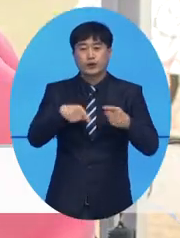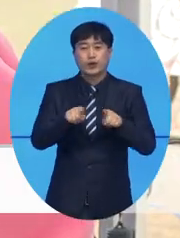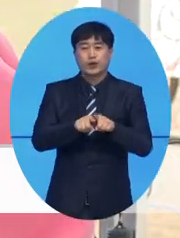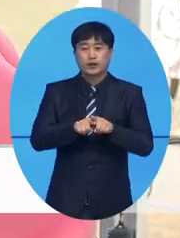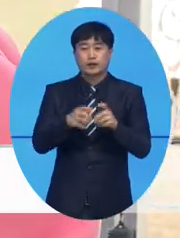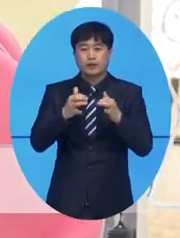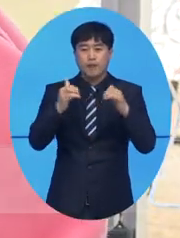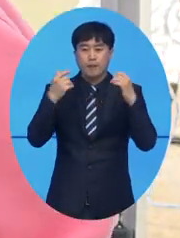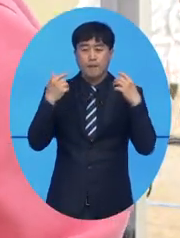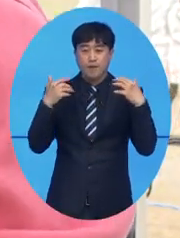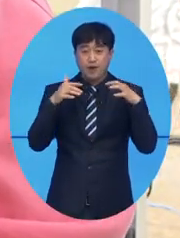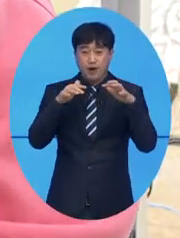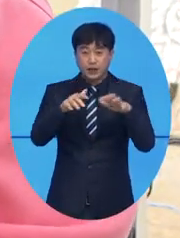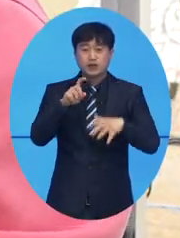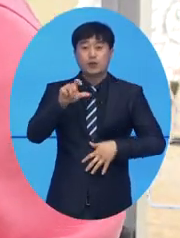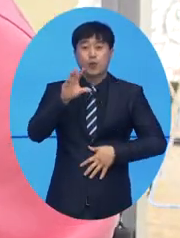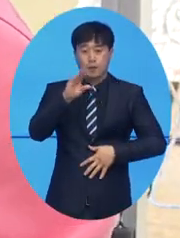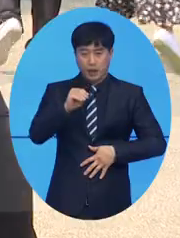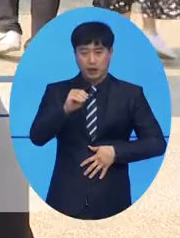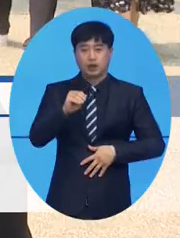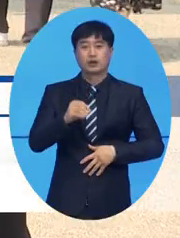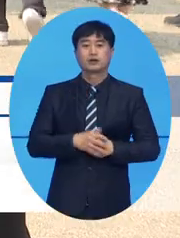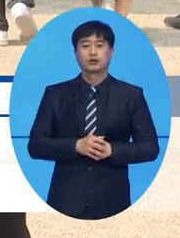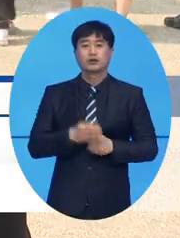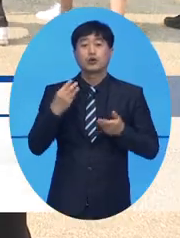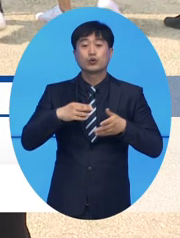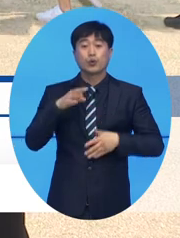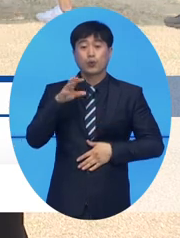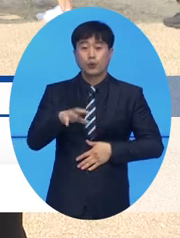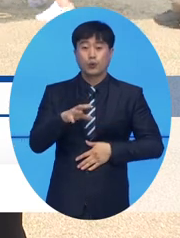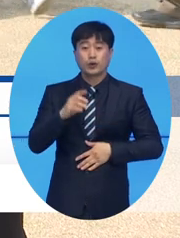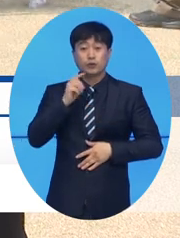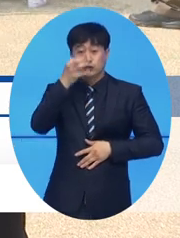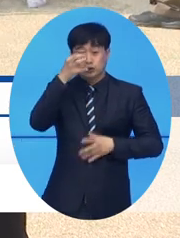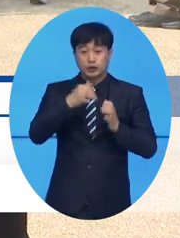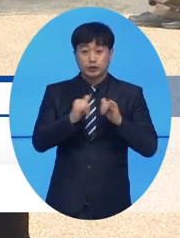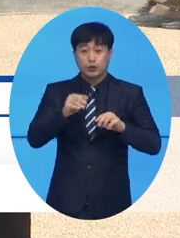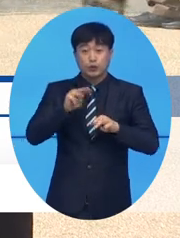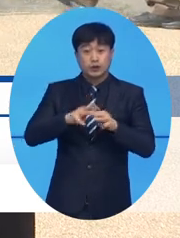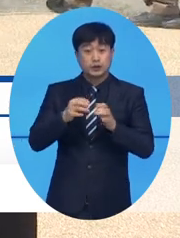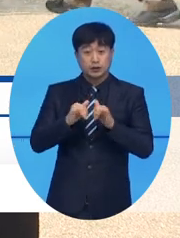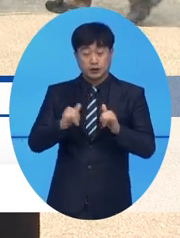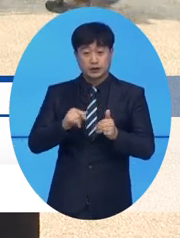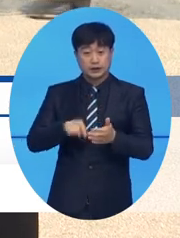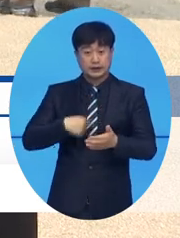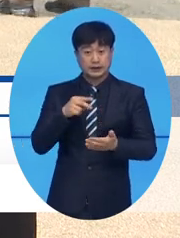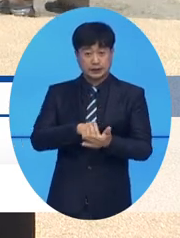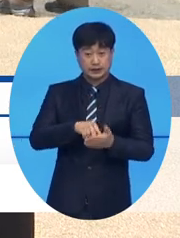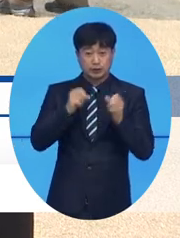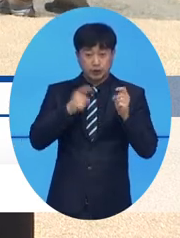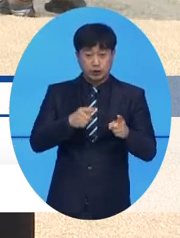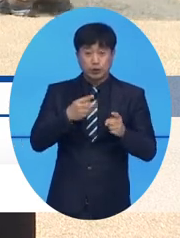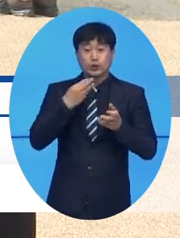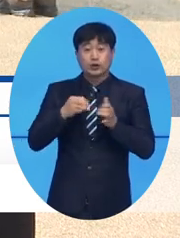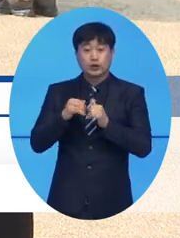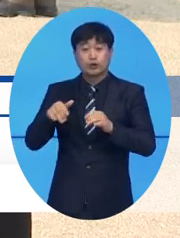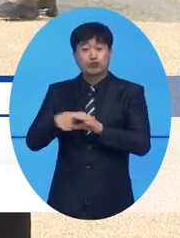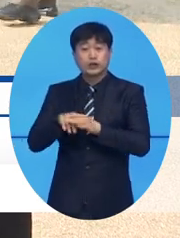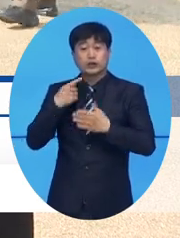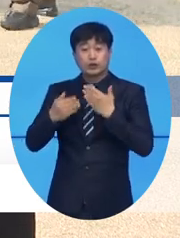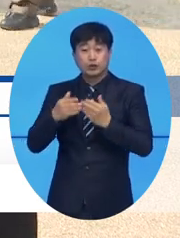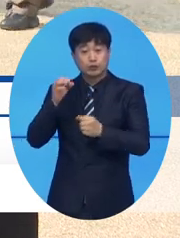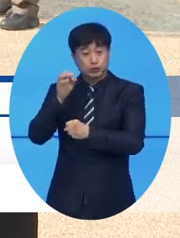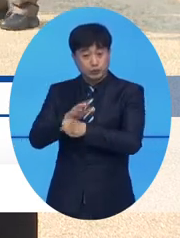몰리면서 15만여 명이 방문했습니다. 경기도에서는 예술가와 농부들에게 자립의 기회를, 도민들에게는 문화체험과